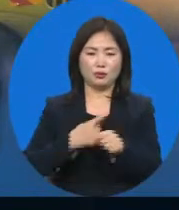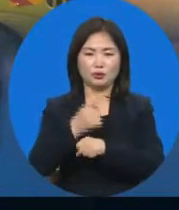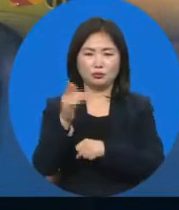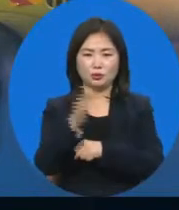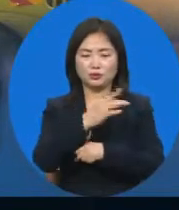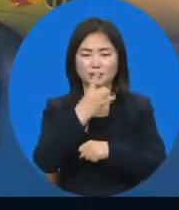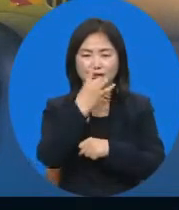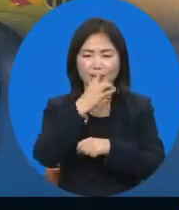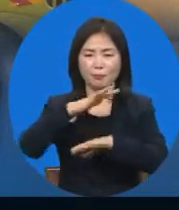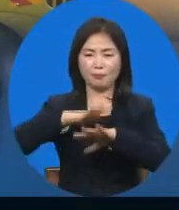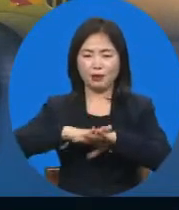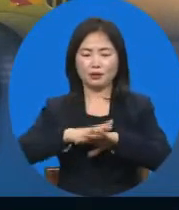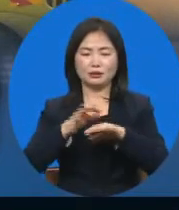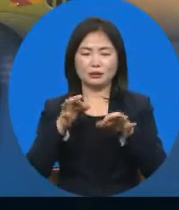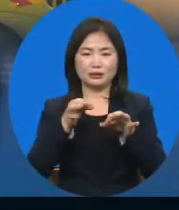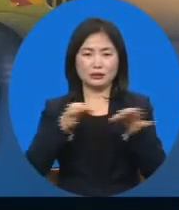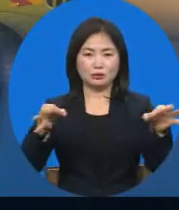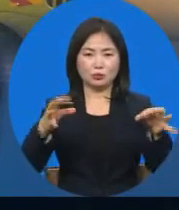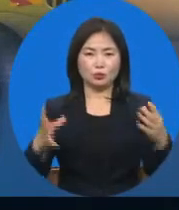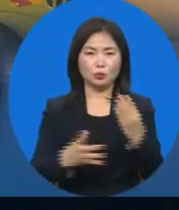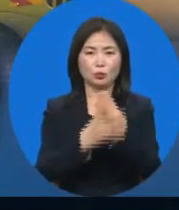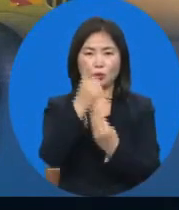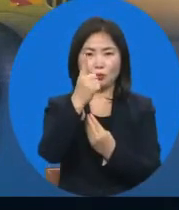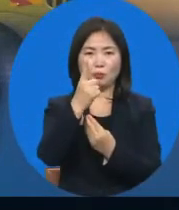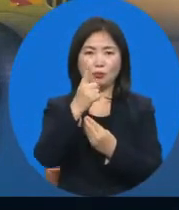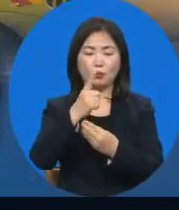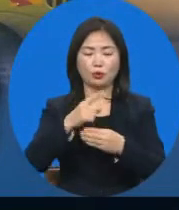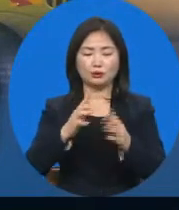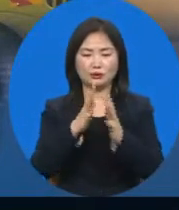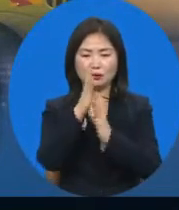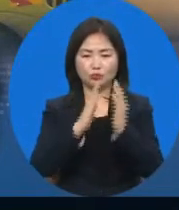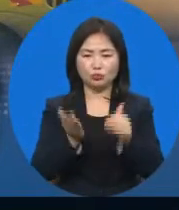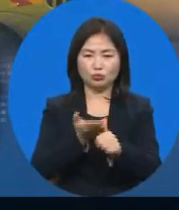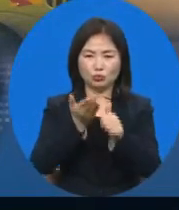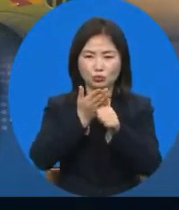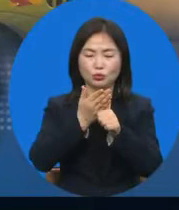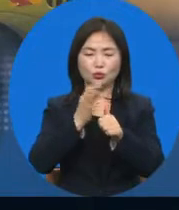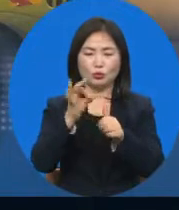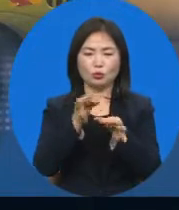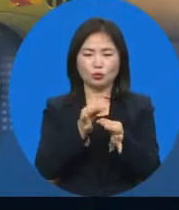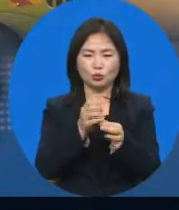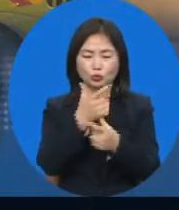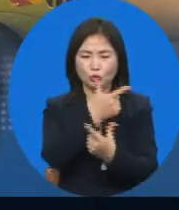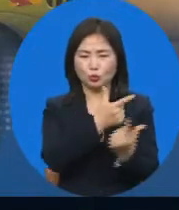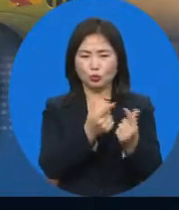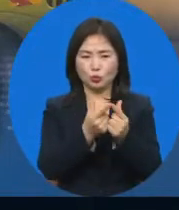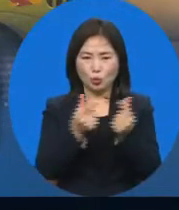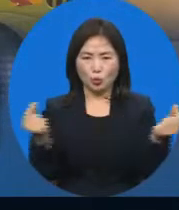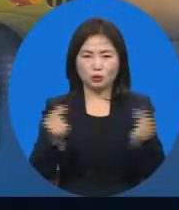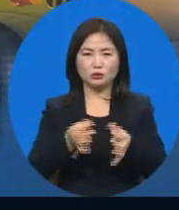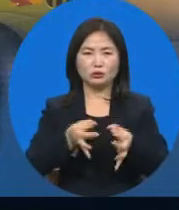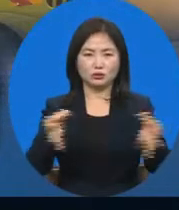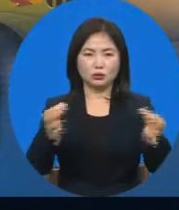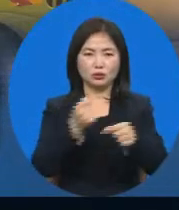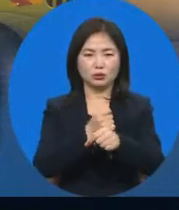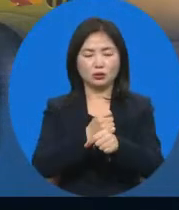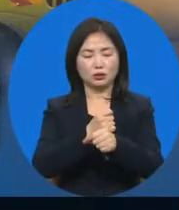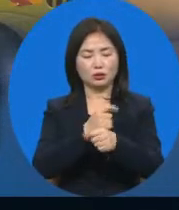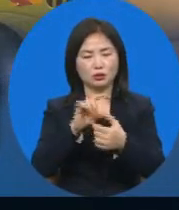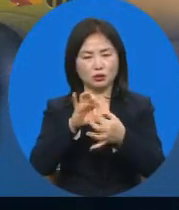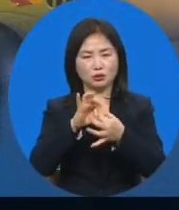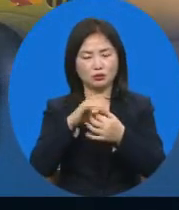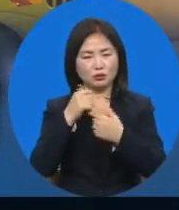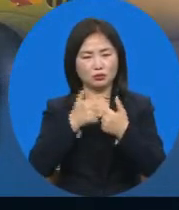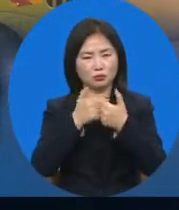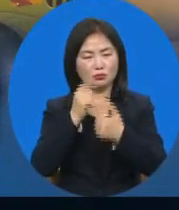쌀과 밭 직불제 의 를 통합하고 모든 작물에 동일한 금액을 주는 것이 핵심입니다 김건형 기자가